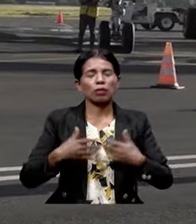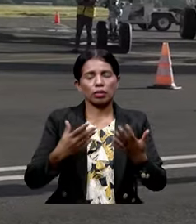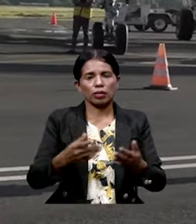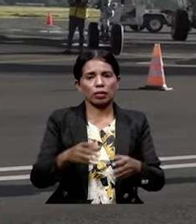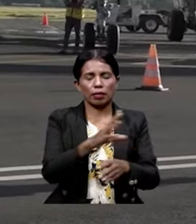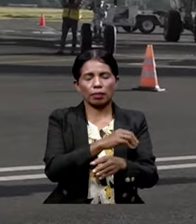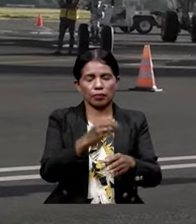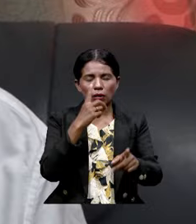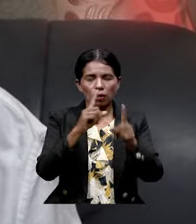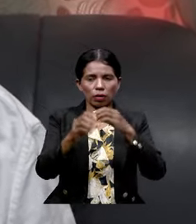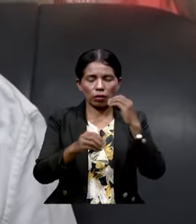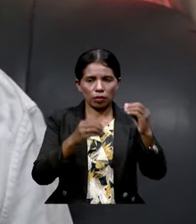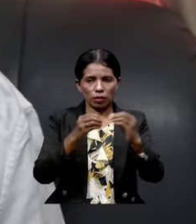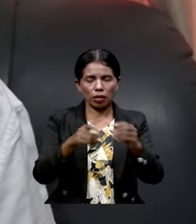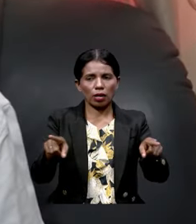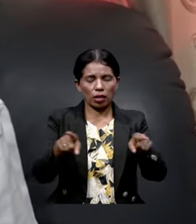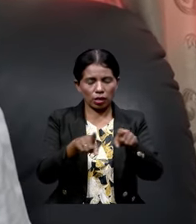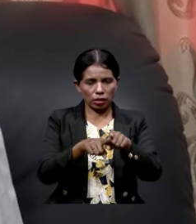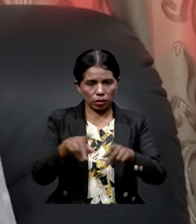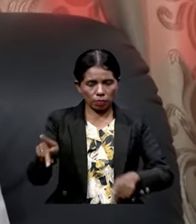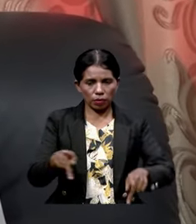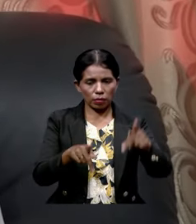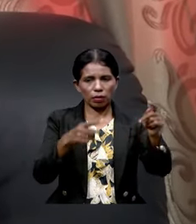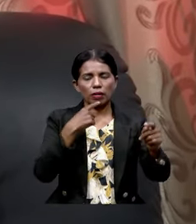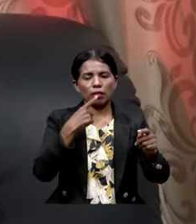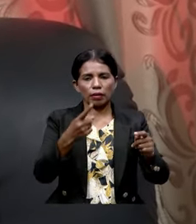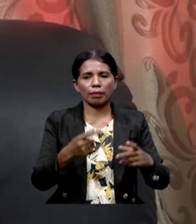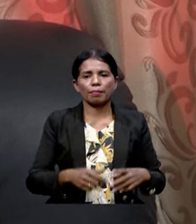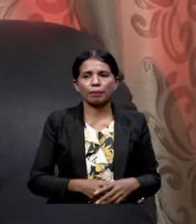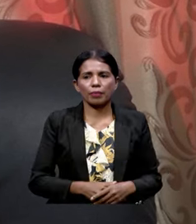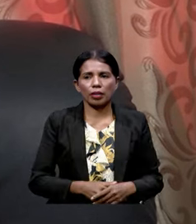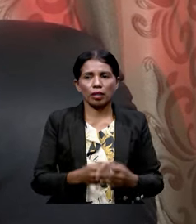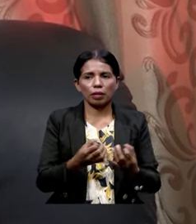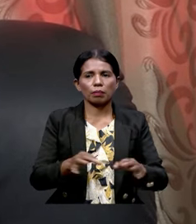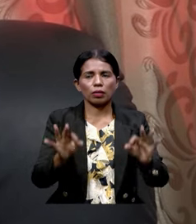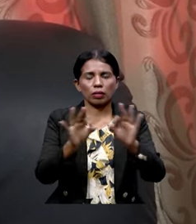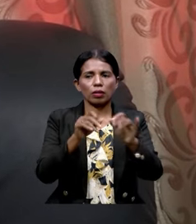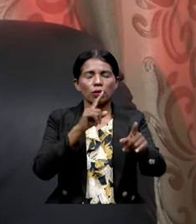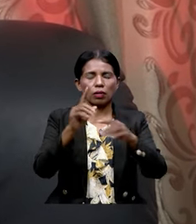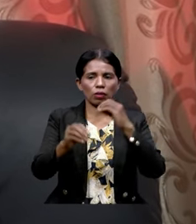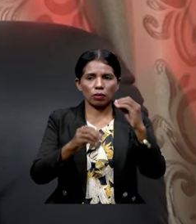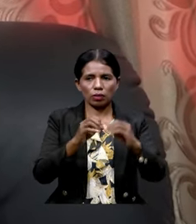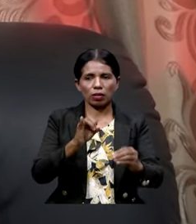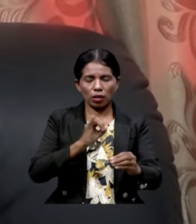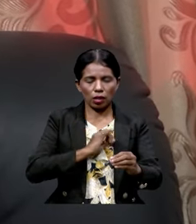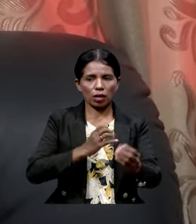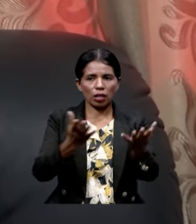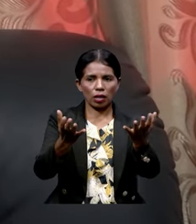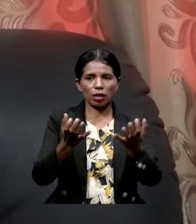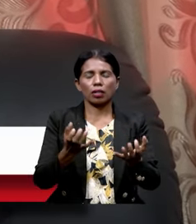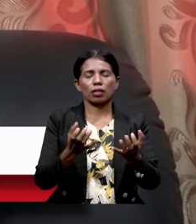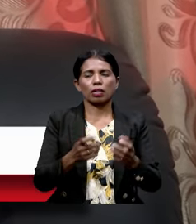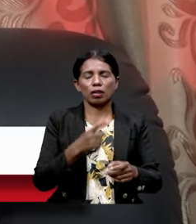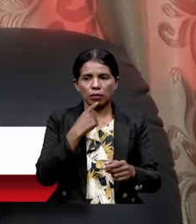nia komentaru no posisaun relasaun ho publik nia? Importante ita bot kulia kona beja ne ta hau ha kara gunia ta